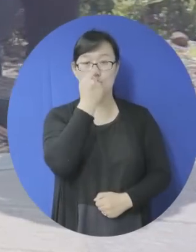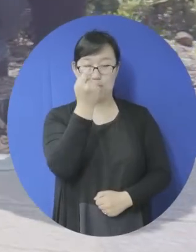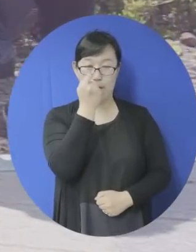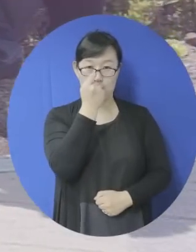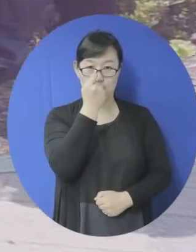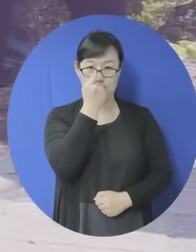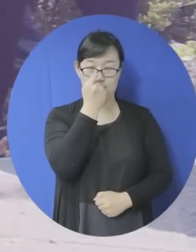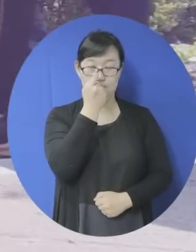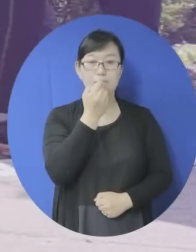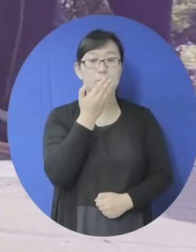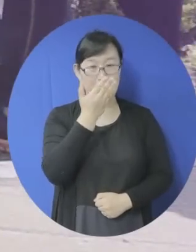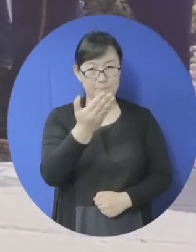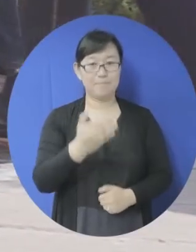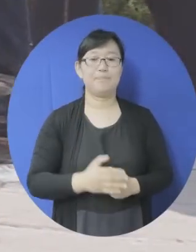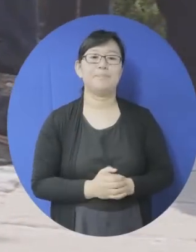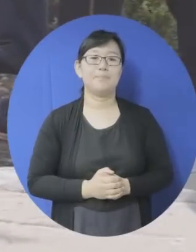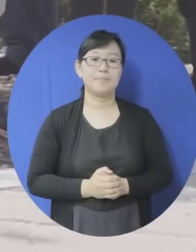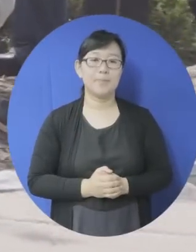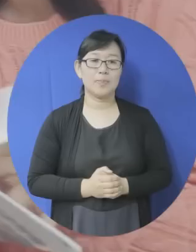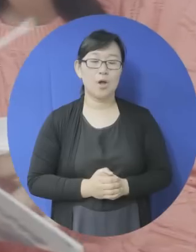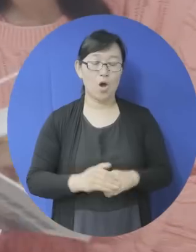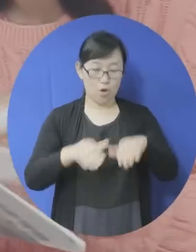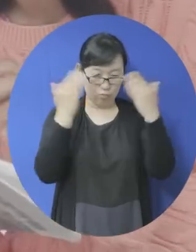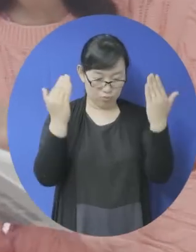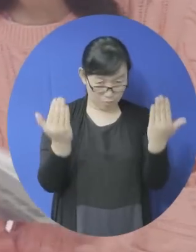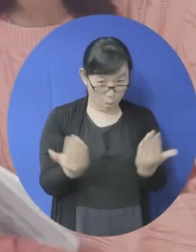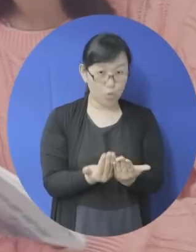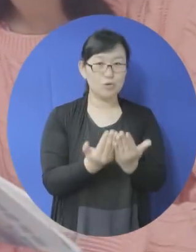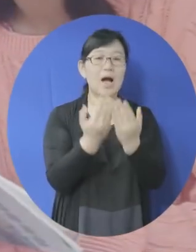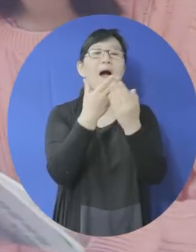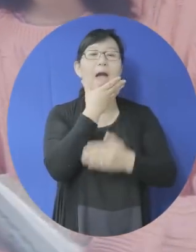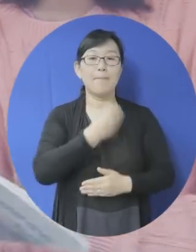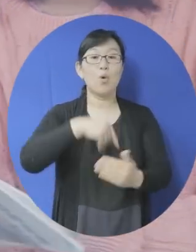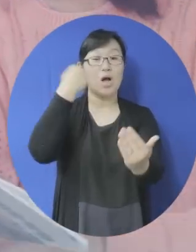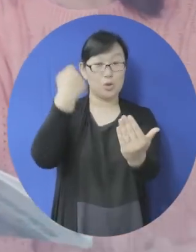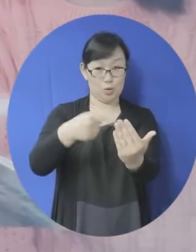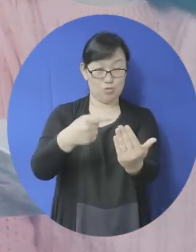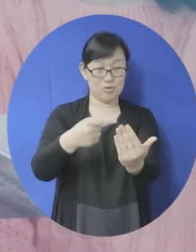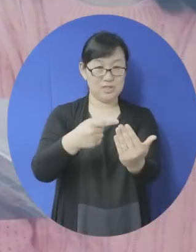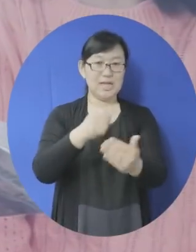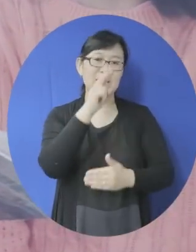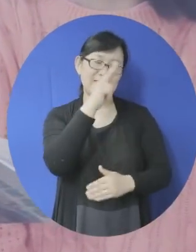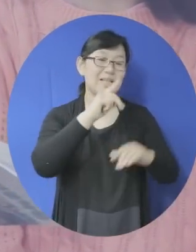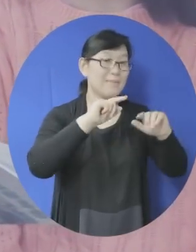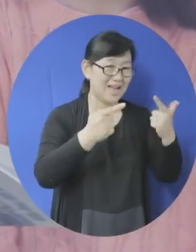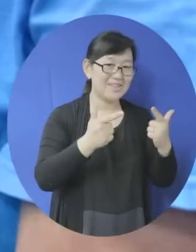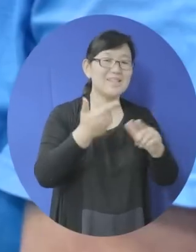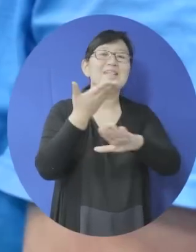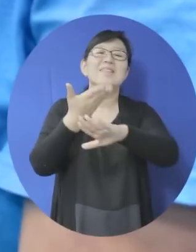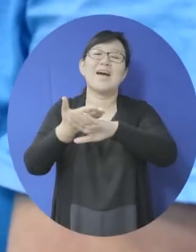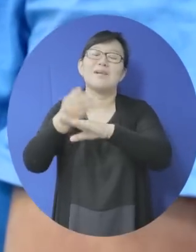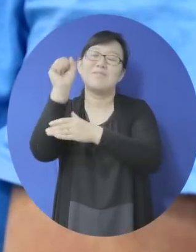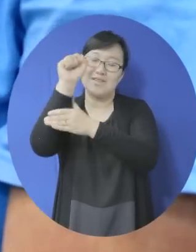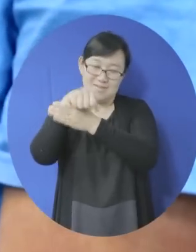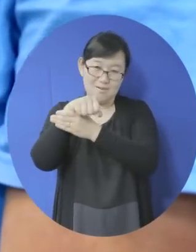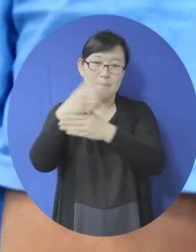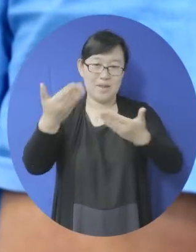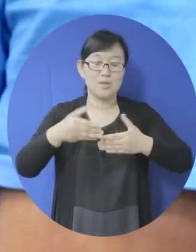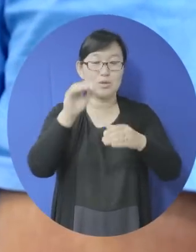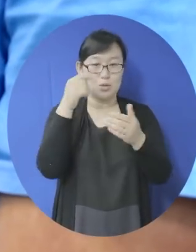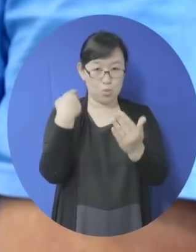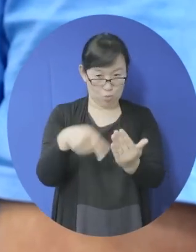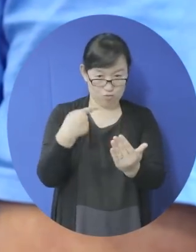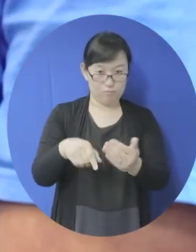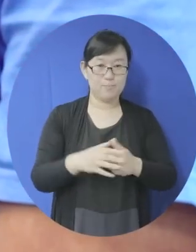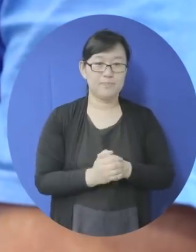배움이 이루어지는 학교를 꿈꿉니다. 우리 모두가 행복한 교육, 틀림이 아닌 다름을